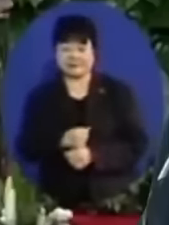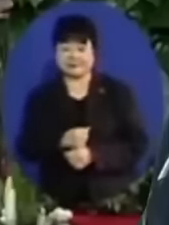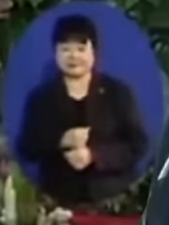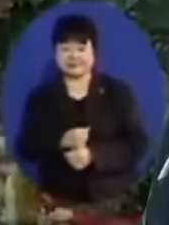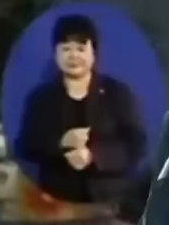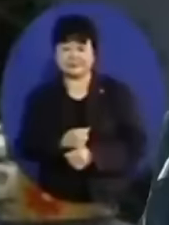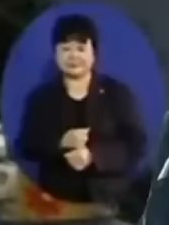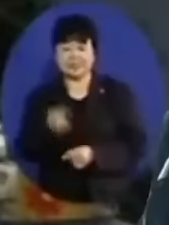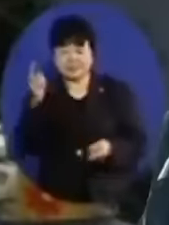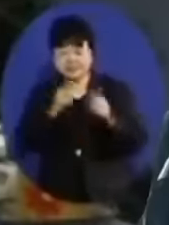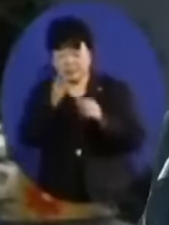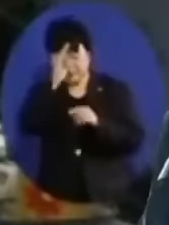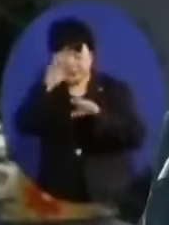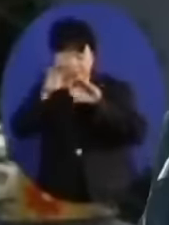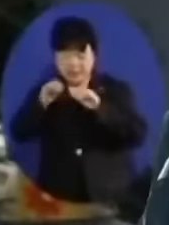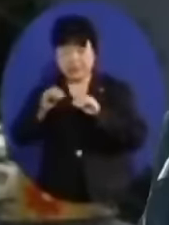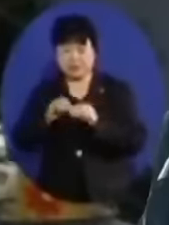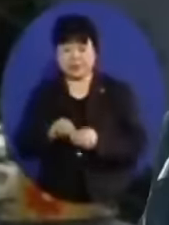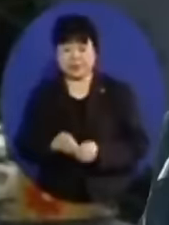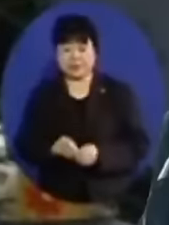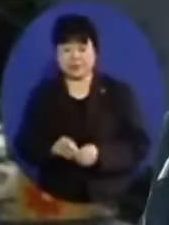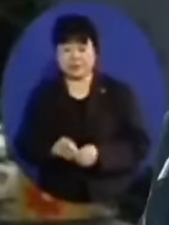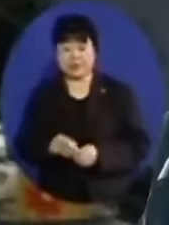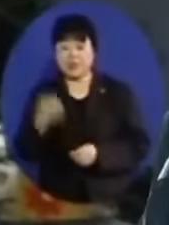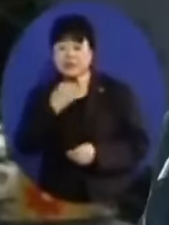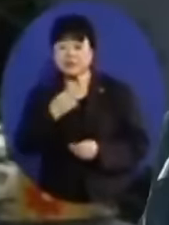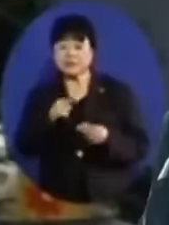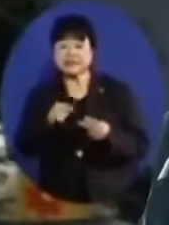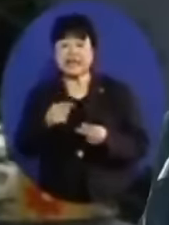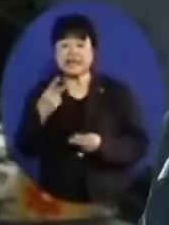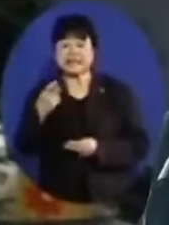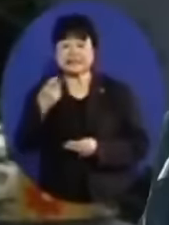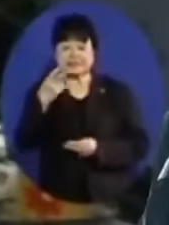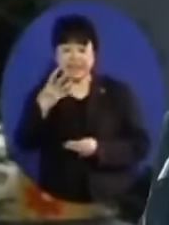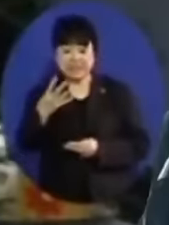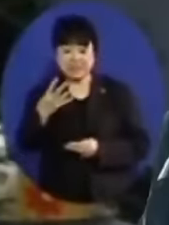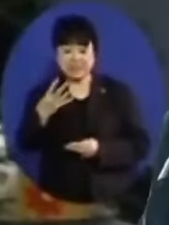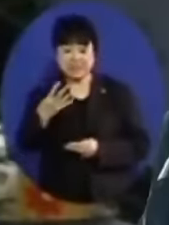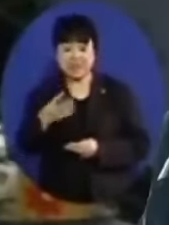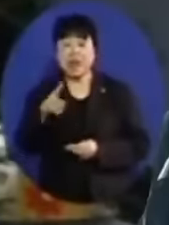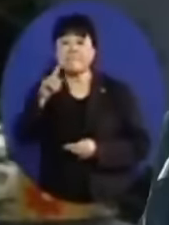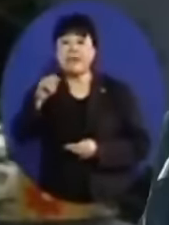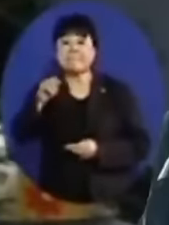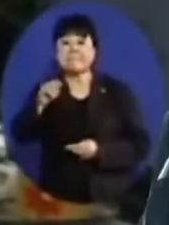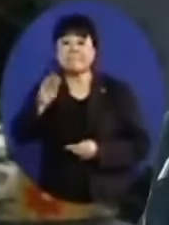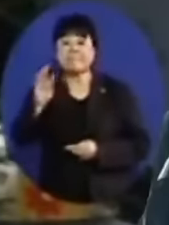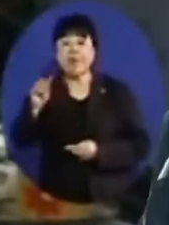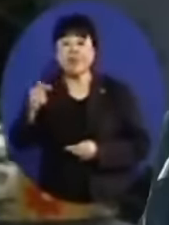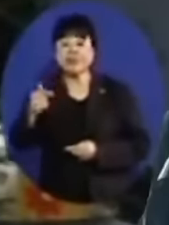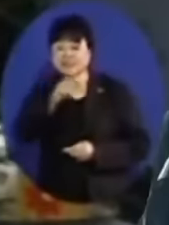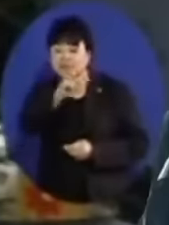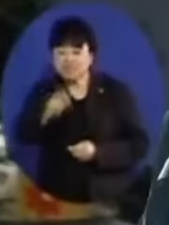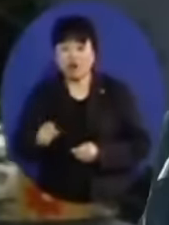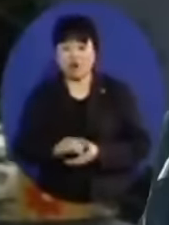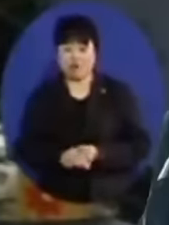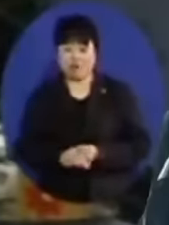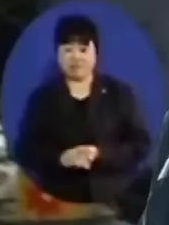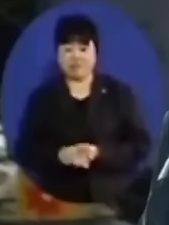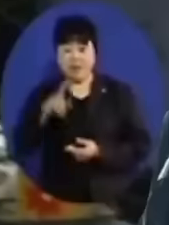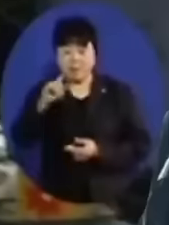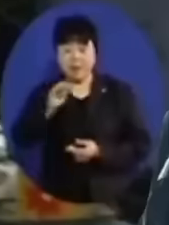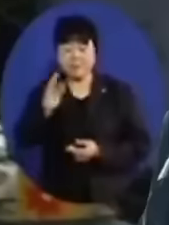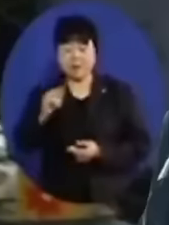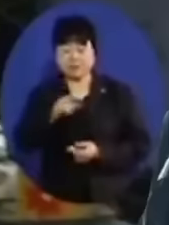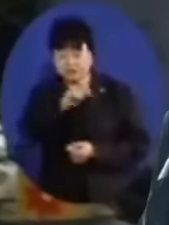제가 채찍의 마지막으로 너희가 나음을 입었다는 베드로전서 2장 24절을 만분을 적어라. 만분을 적을